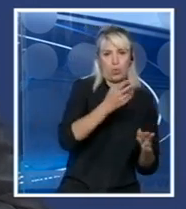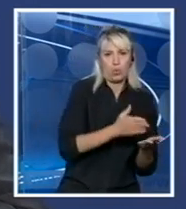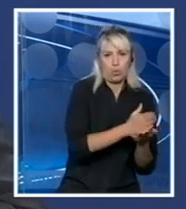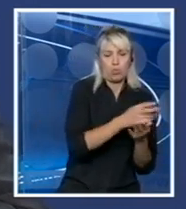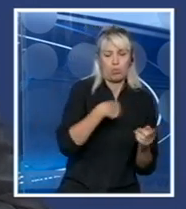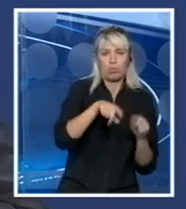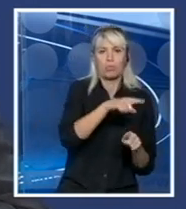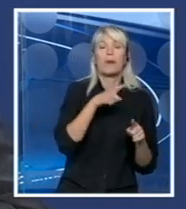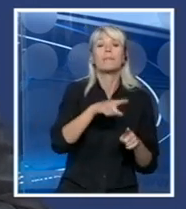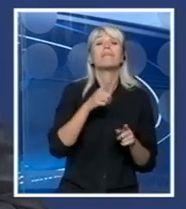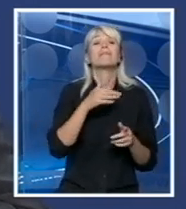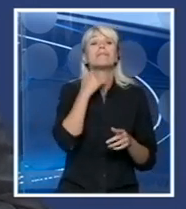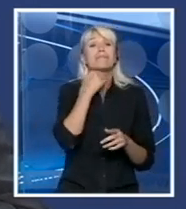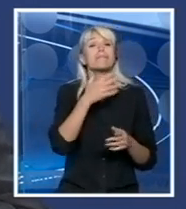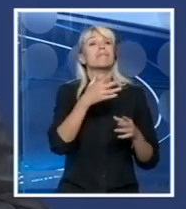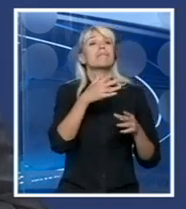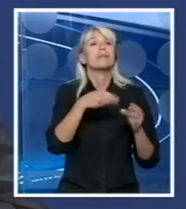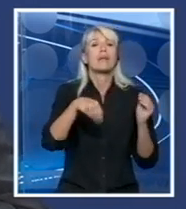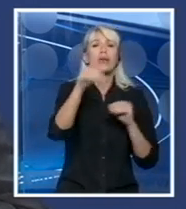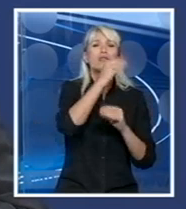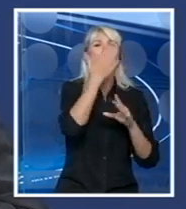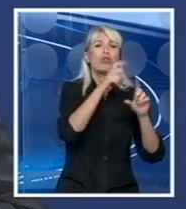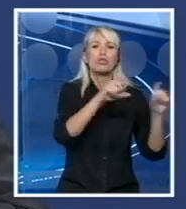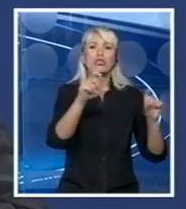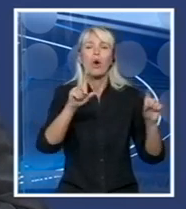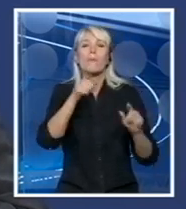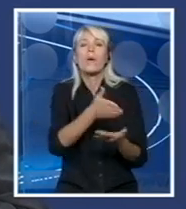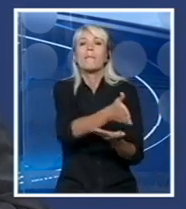u većem broju ustanova da podelimo ta odeljenja na bar dva.